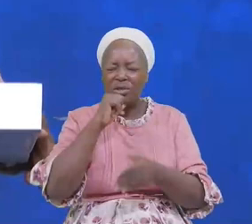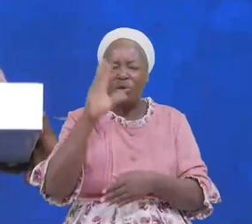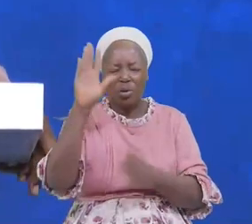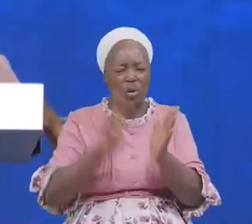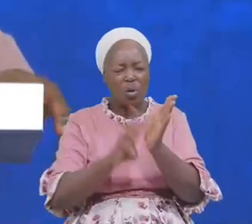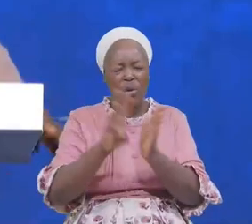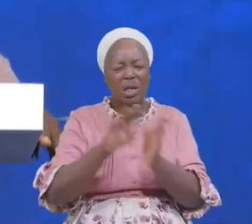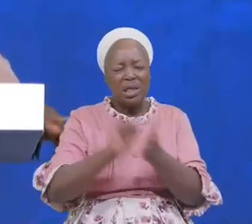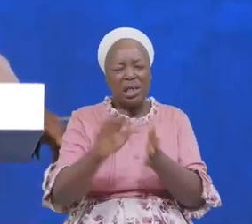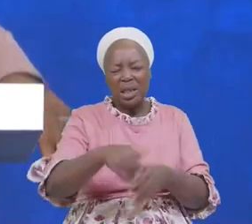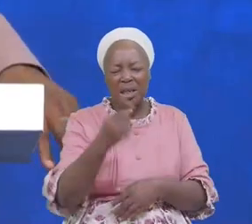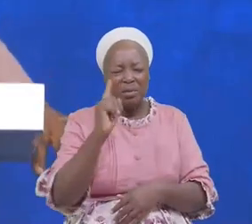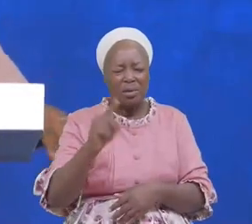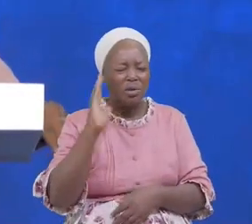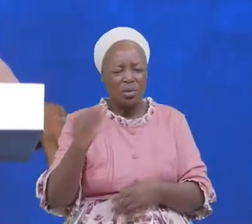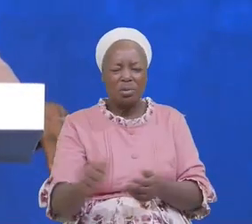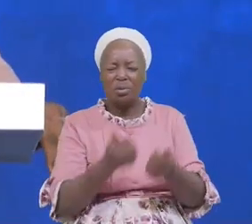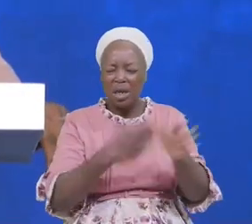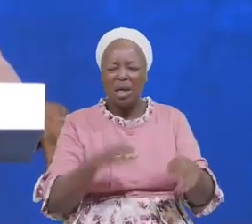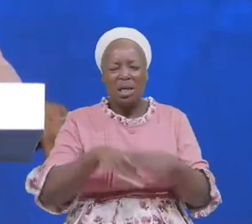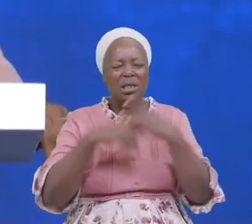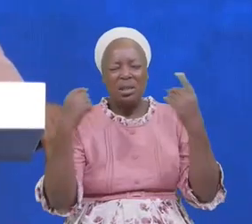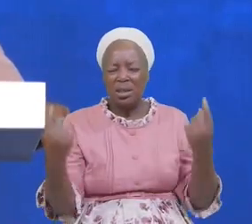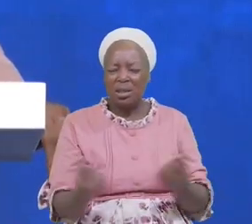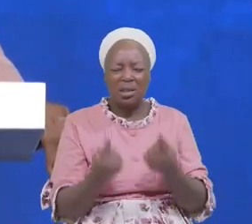Merci parce que ta volonté, ce n'est pas que quelqu'un périsse dans le péché.